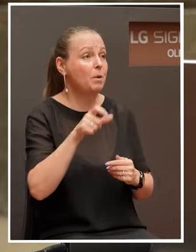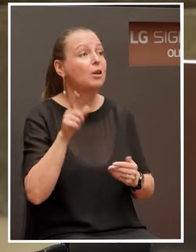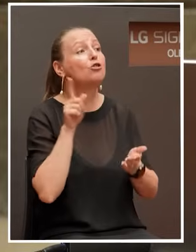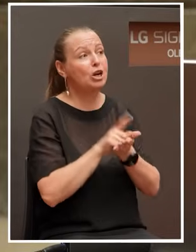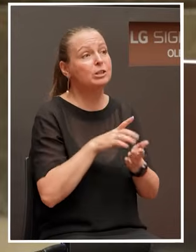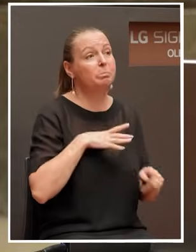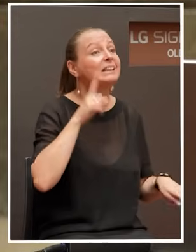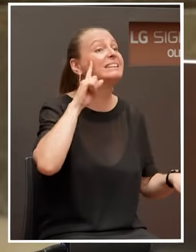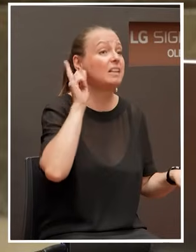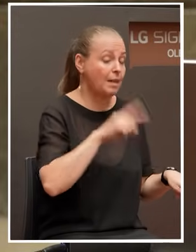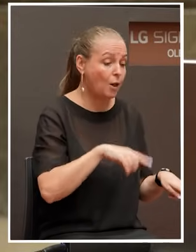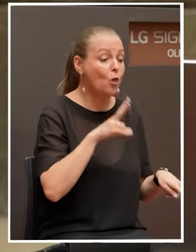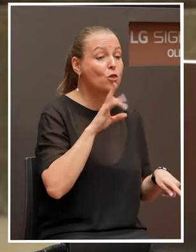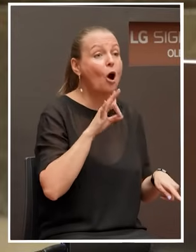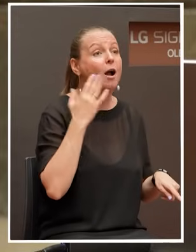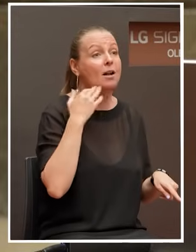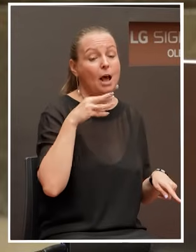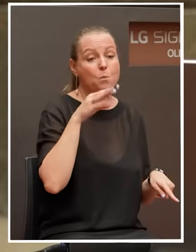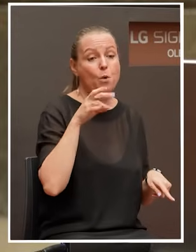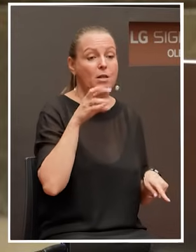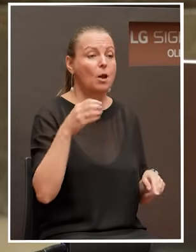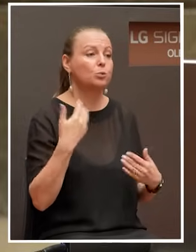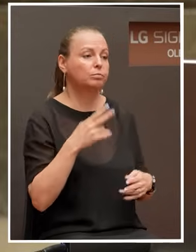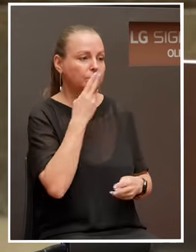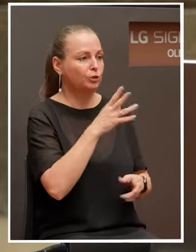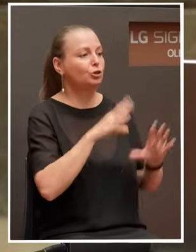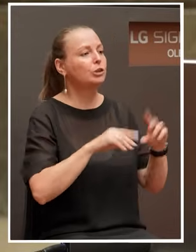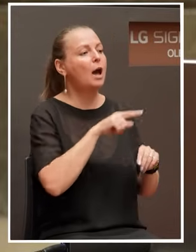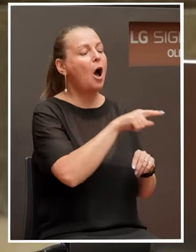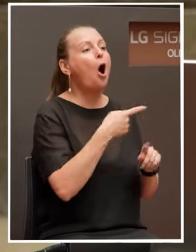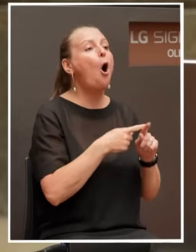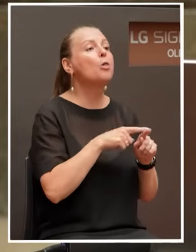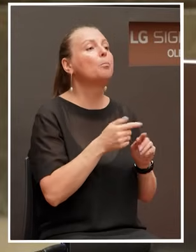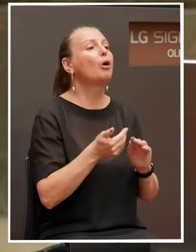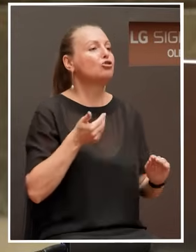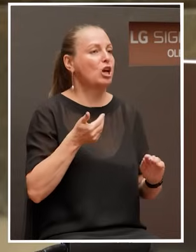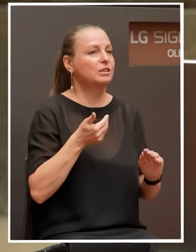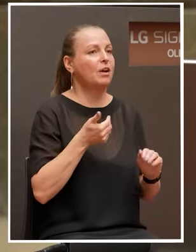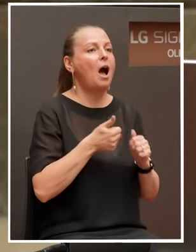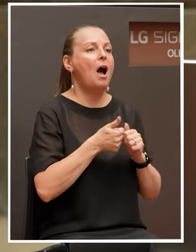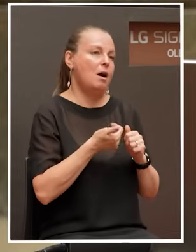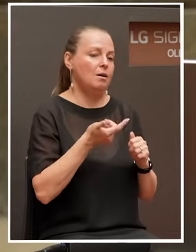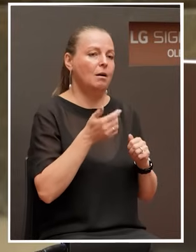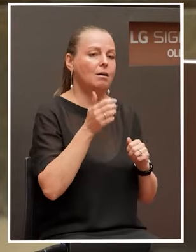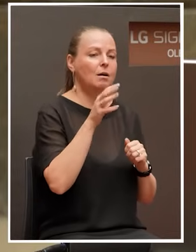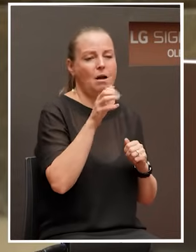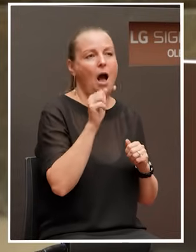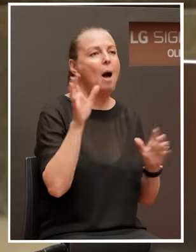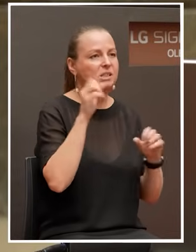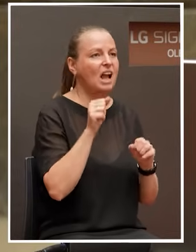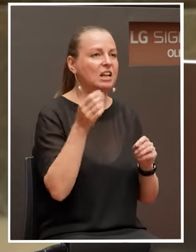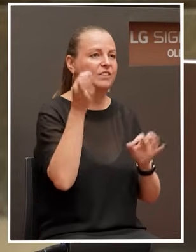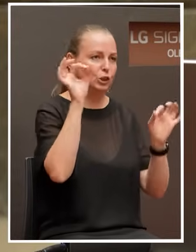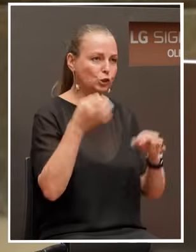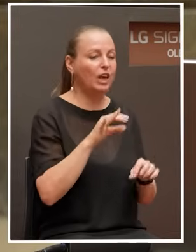А затем, когда Моне мы начали рассматривать как одного из предшественников абстрактного искусства и модернизма в более